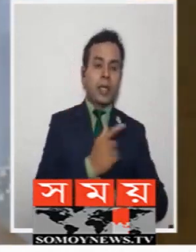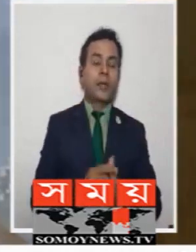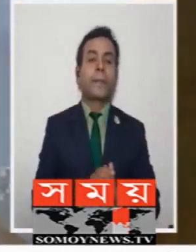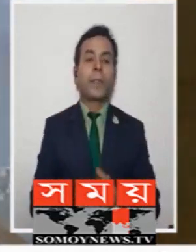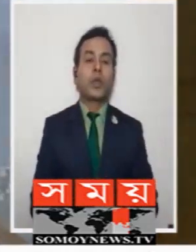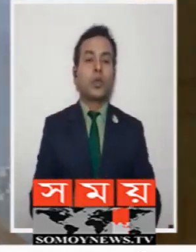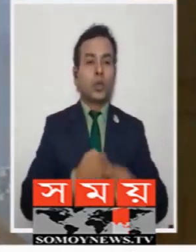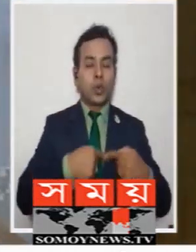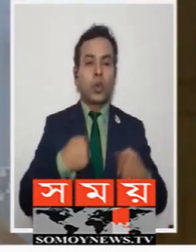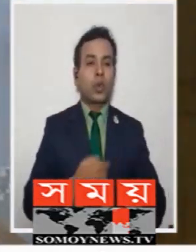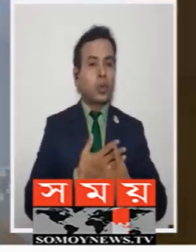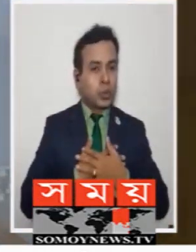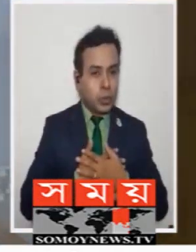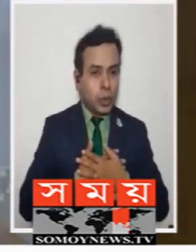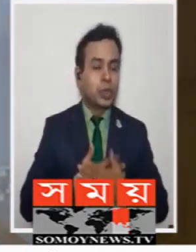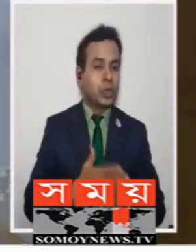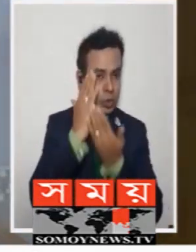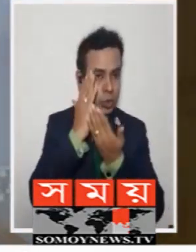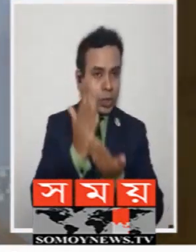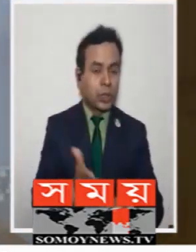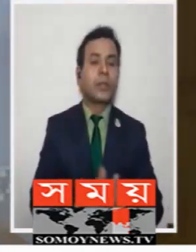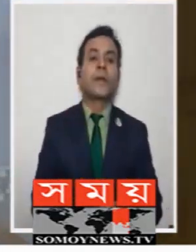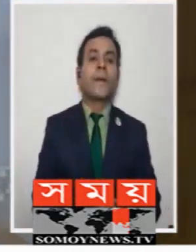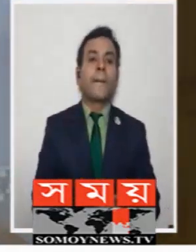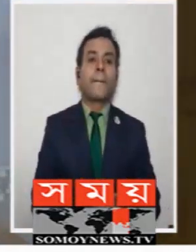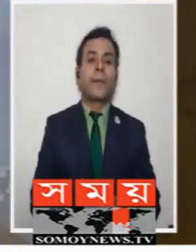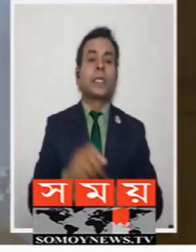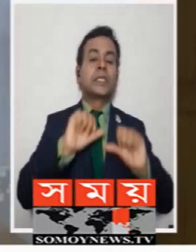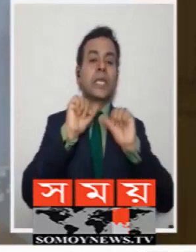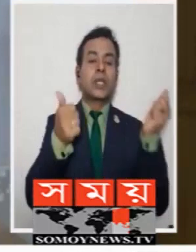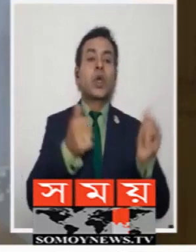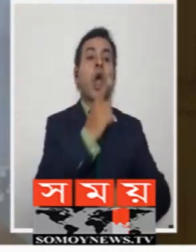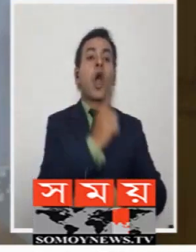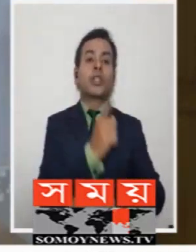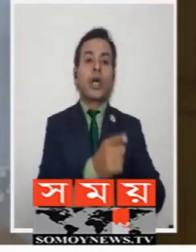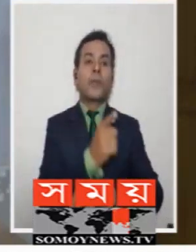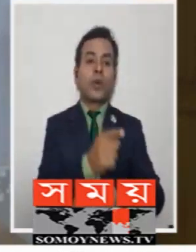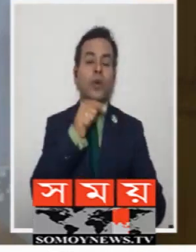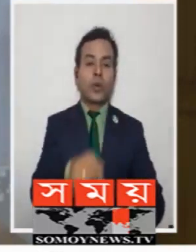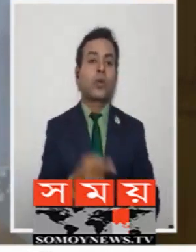আমাদের জাতীয় অধ্যাপক, গতকাল যিনি ইন্তেকাল করেছেন, অধ্যাপক ডাক্তার